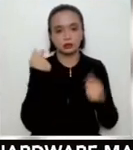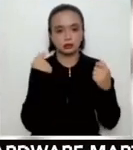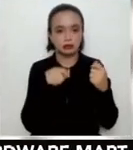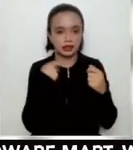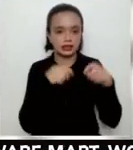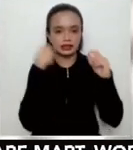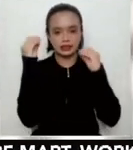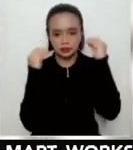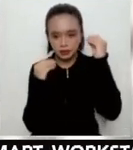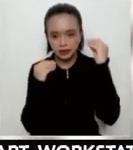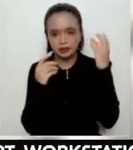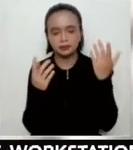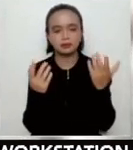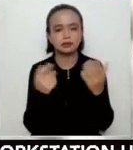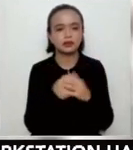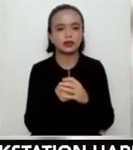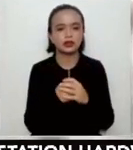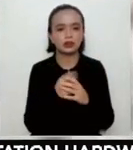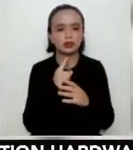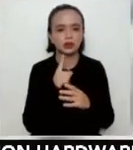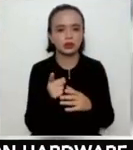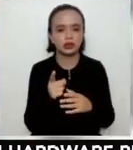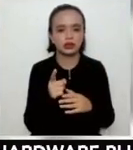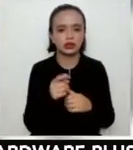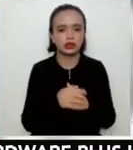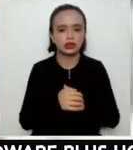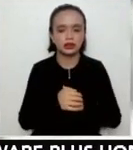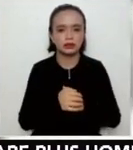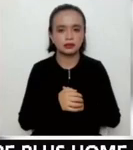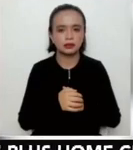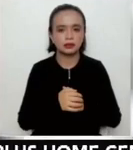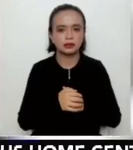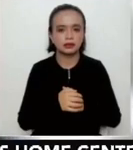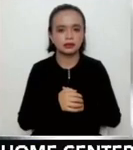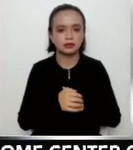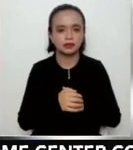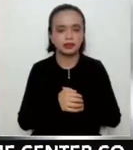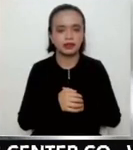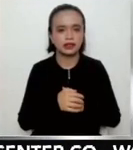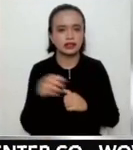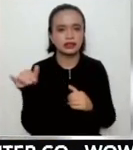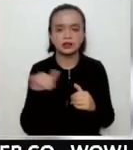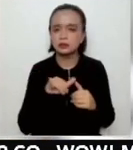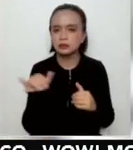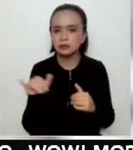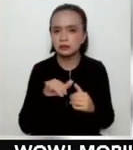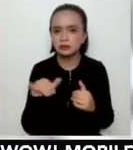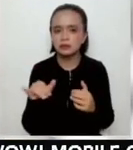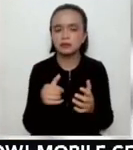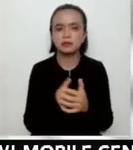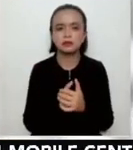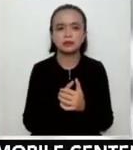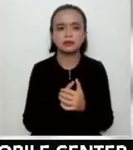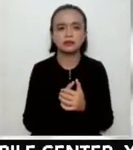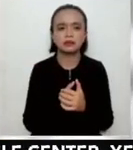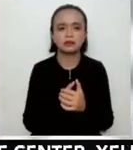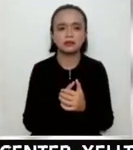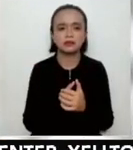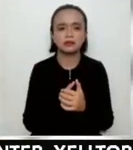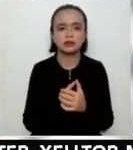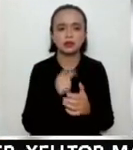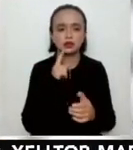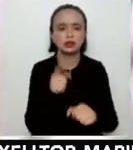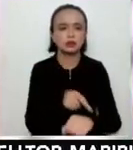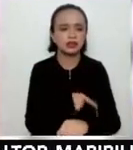big change sa life ko. Like, big blessing talaga siya for me. So, kumbaga, mag-stick talaga siya sa heart ko ng matagal,